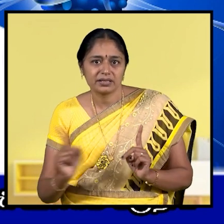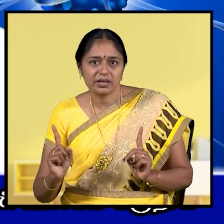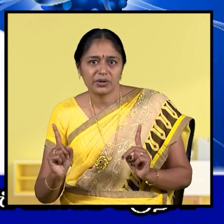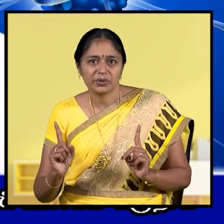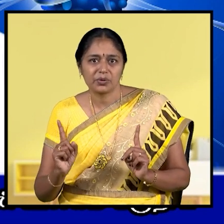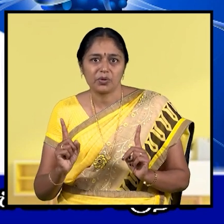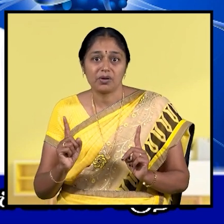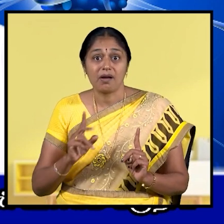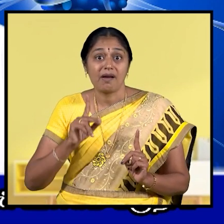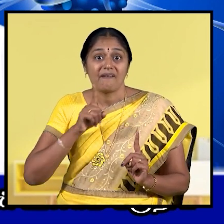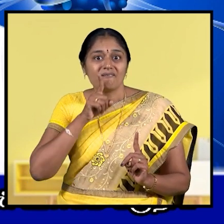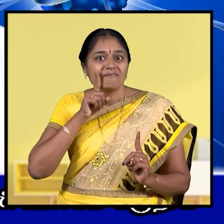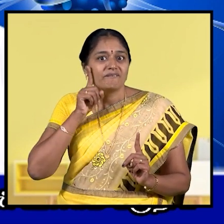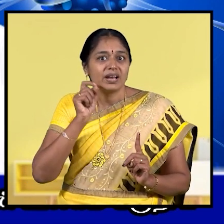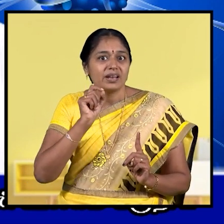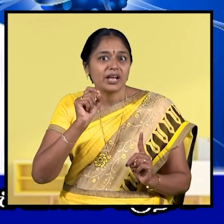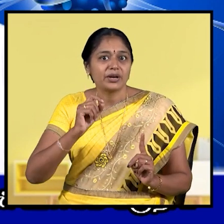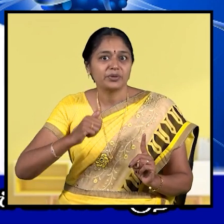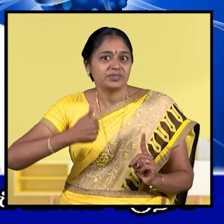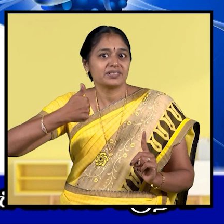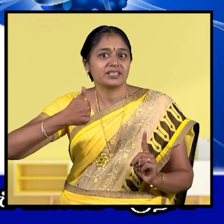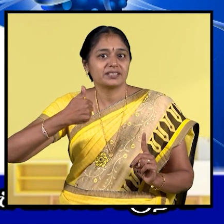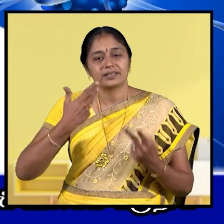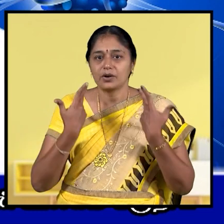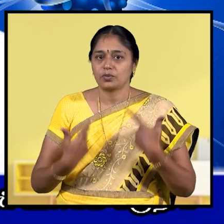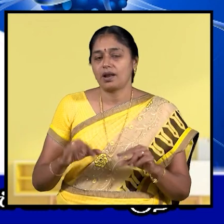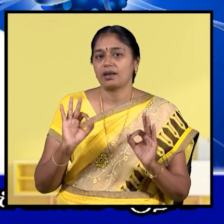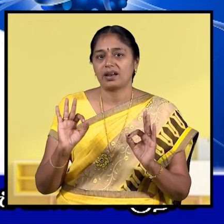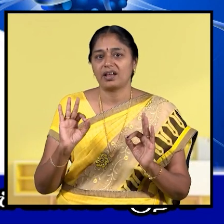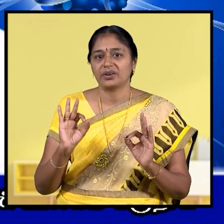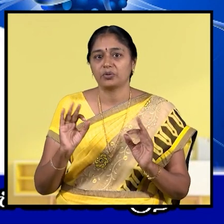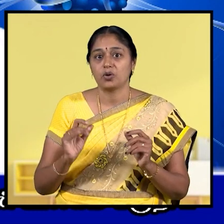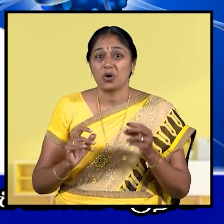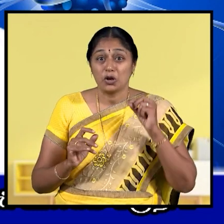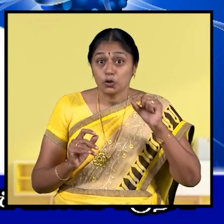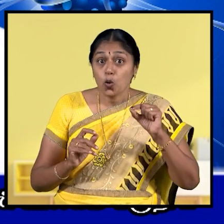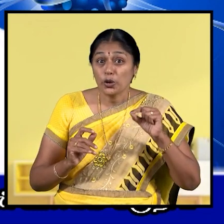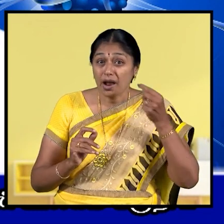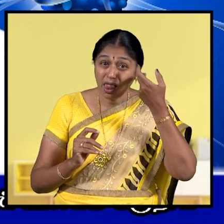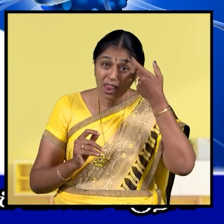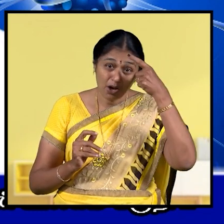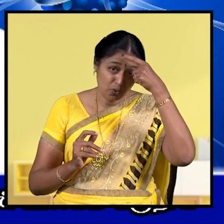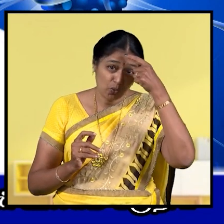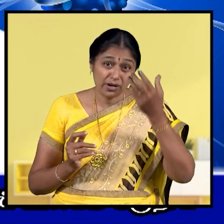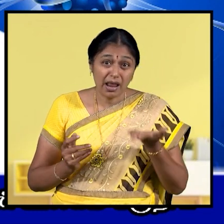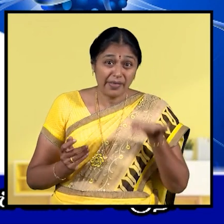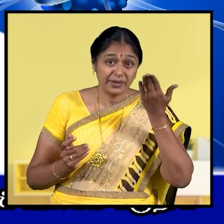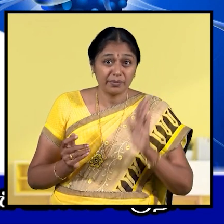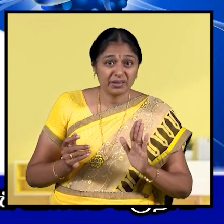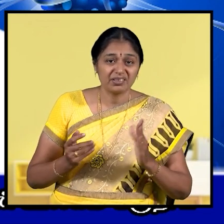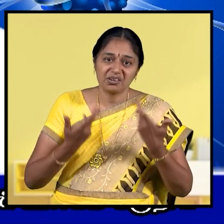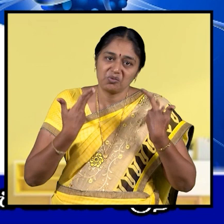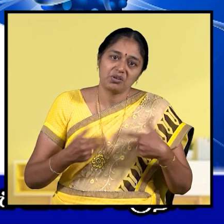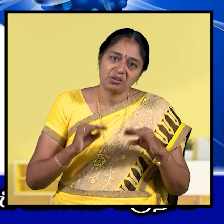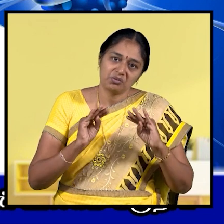அணுகள் ஜெயிச்சுன்னா நம்ம நலமாயிடுவோம், எதிரி அந்த நோய்க்கிருமிகள் ஜெயிச்சுன்னா நம்ம வந்து உடல் வந்து ரொம்ப நலிவடைஞ்சிருவோம். ஆனால் இந்த HIV வைரஸினுடைய ஸ்பெஷல் என்ன